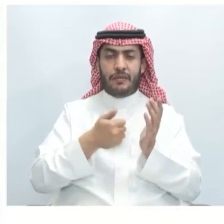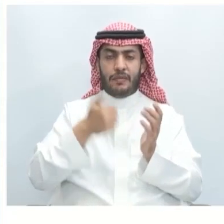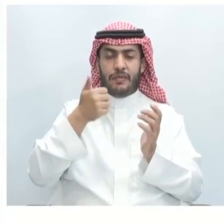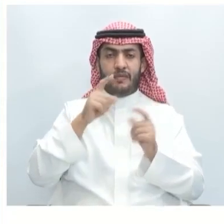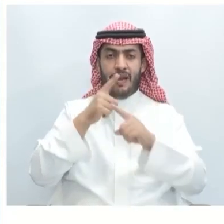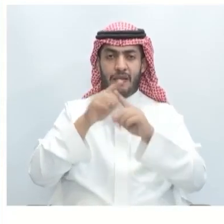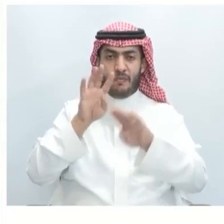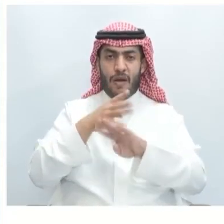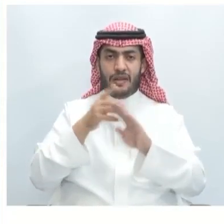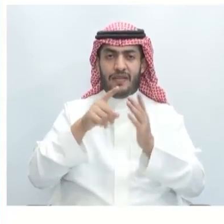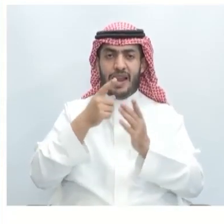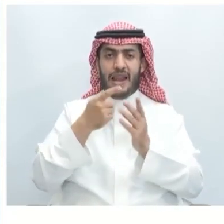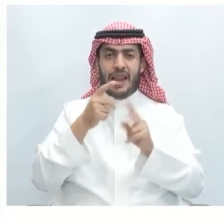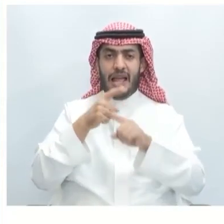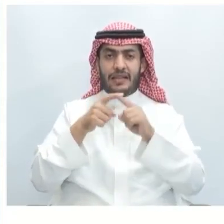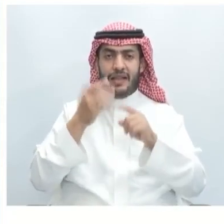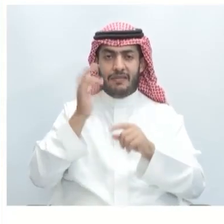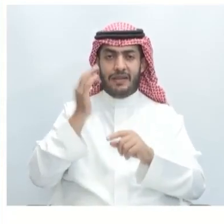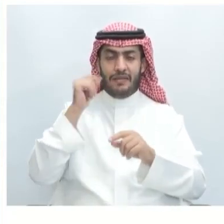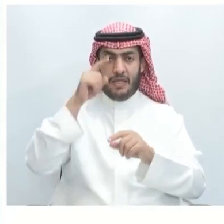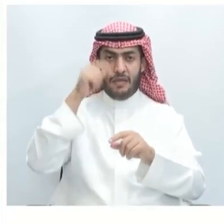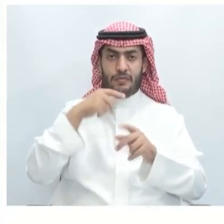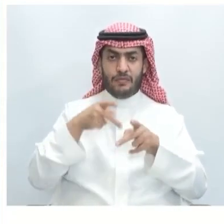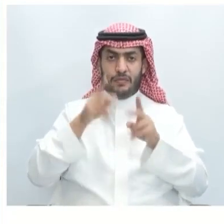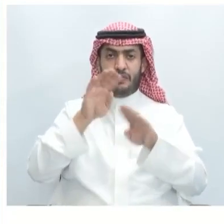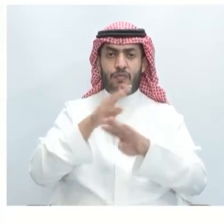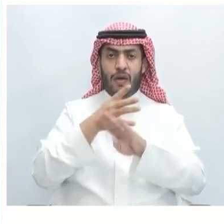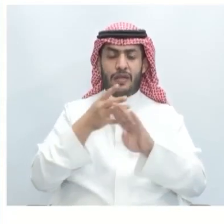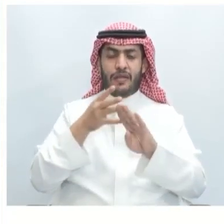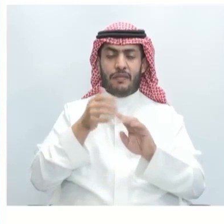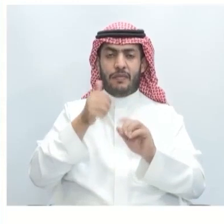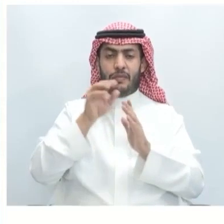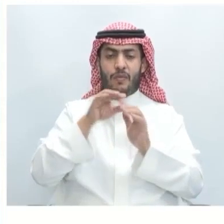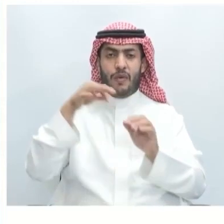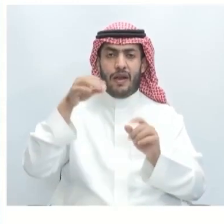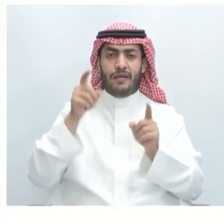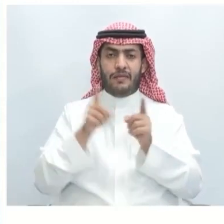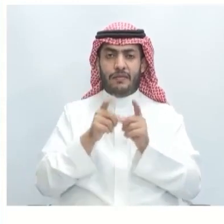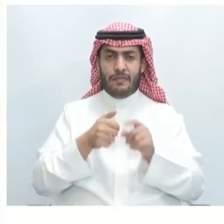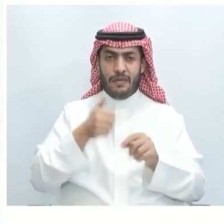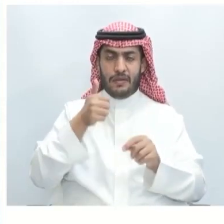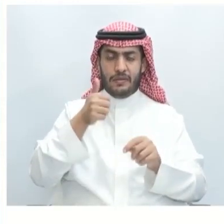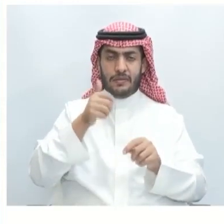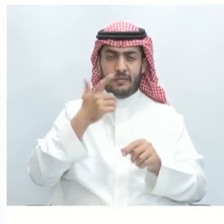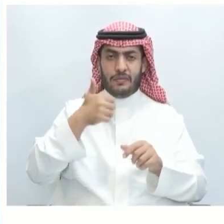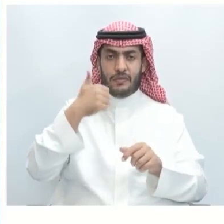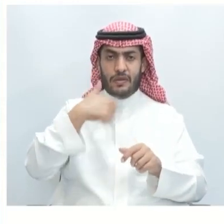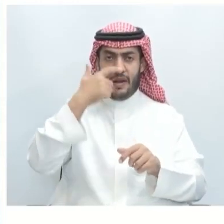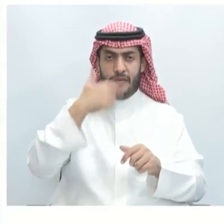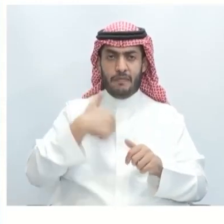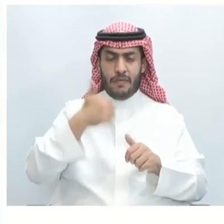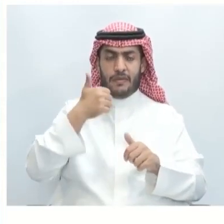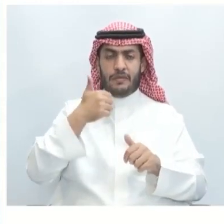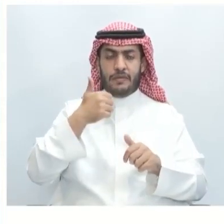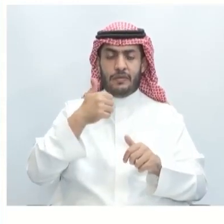الاكسل كما درسنا سابقا اذا اردنا ان ننشئ مخطط لبيانات كذلك من خلال ورقه الملخص نستطيع او يستطيع صانع القرار ان